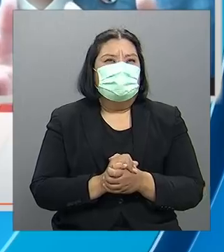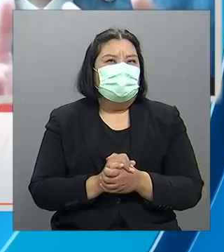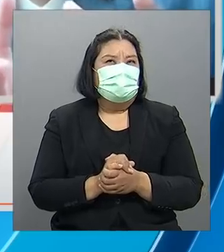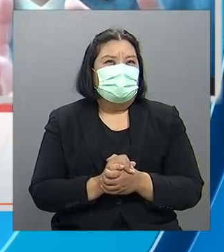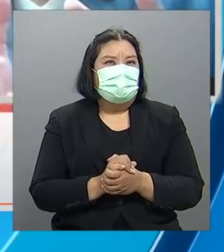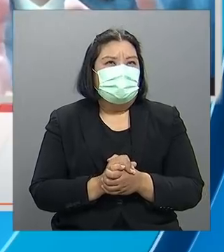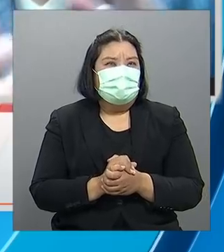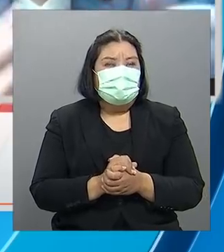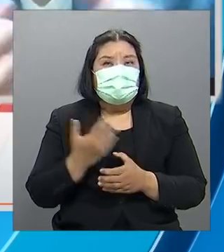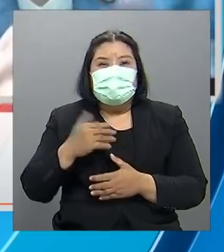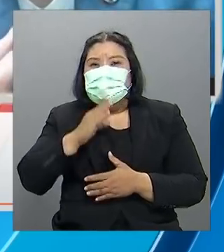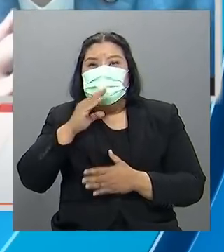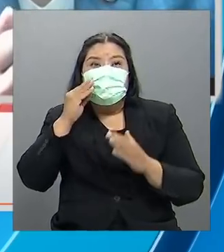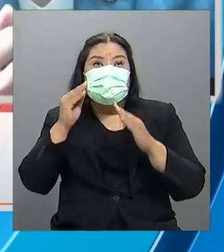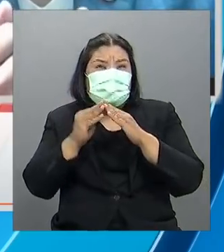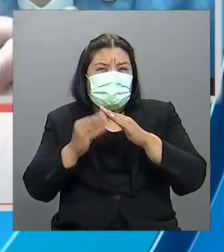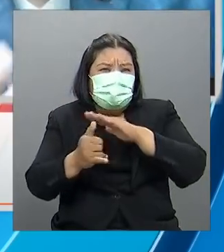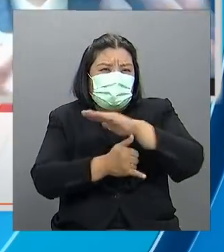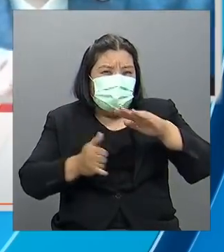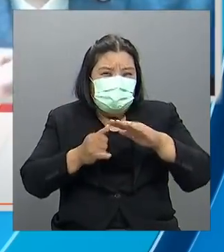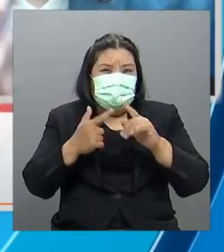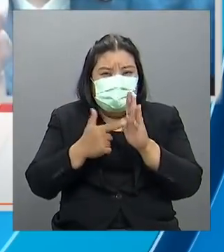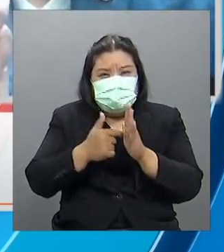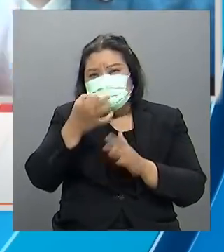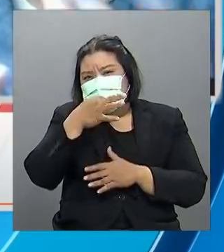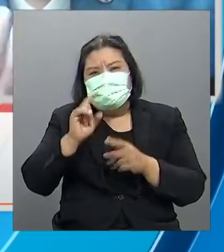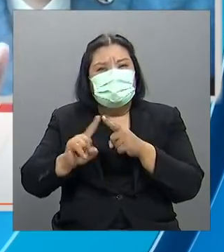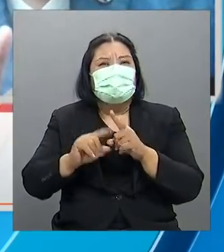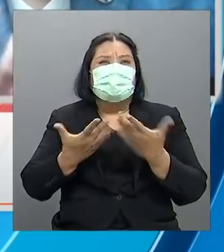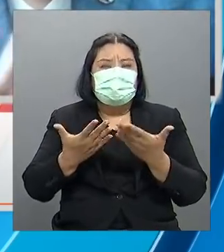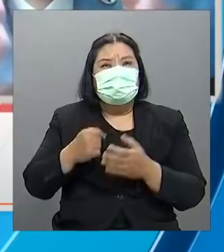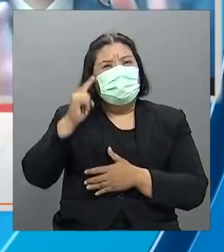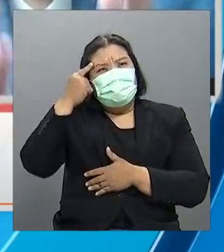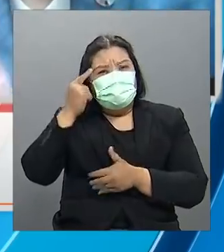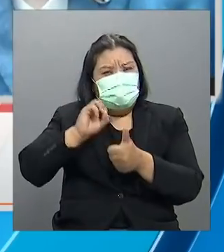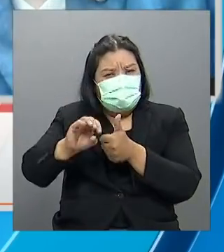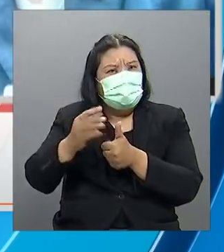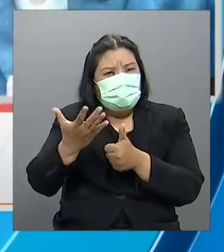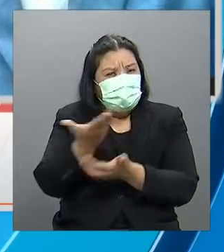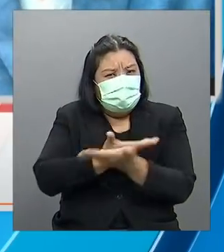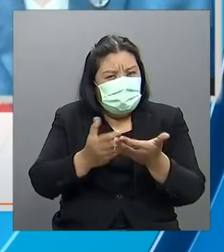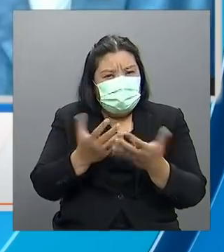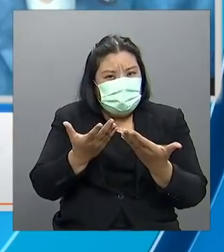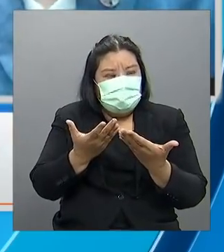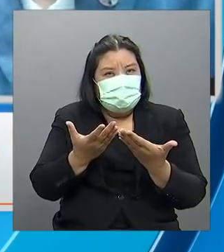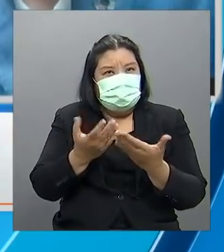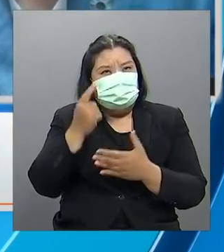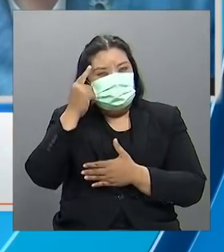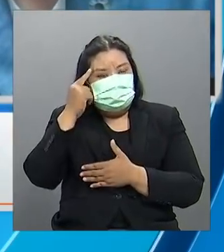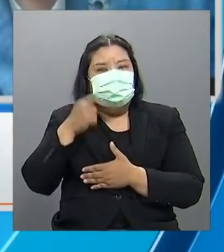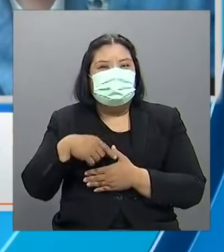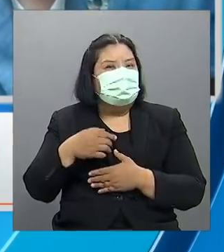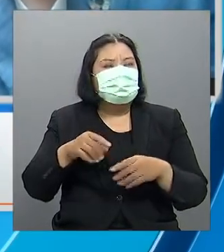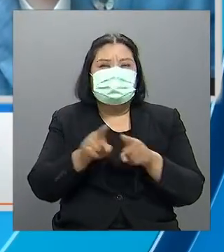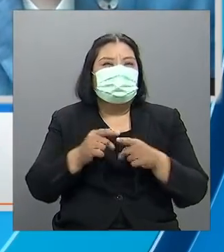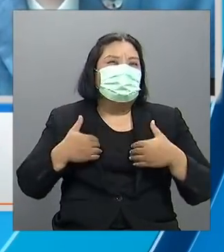ดยที่ไม่ได้มีอะไรติดไม้ติดมือไปเลยไม่มีคำแนะนำไม่มีการพูดคุยกันเนี่ยกังวลใจสูงมากคร ับ นั่นหมายความว่าคนที่จะได้ก